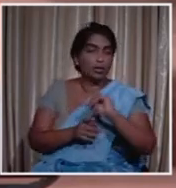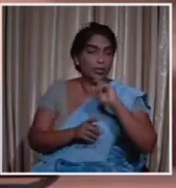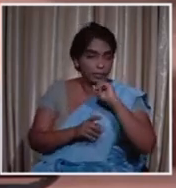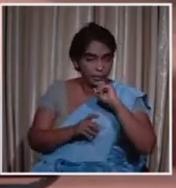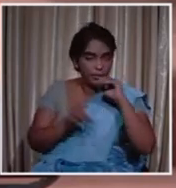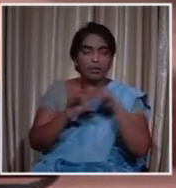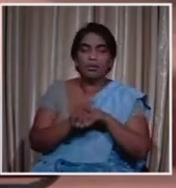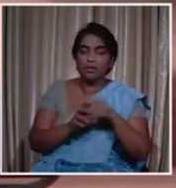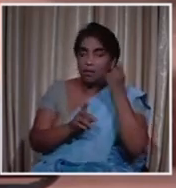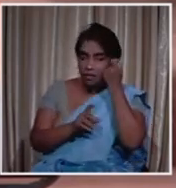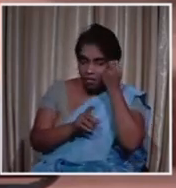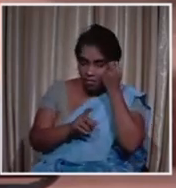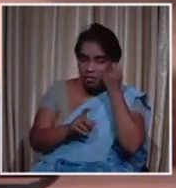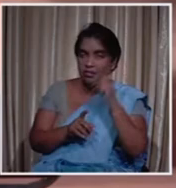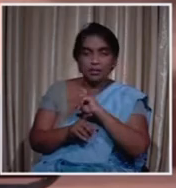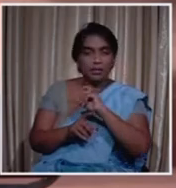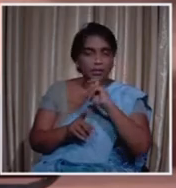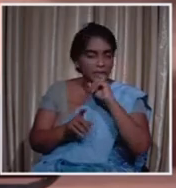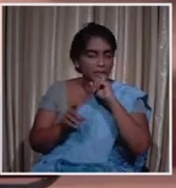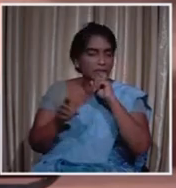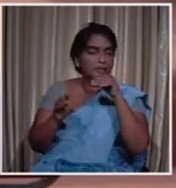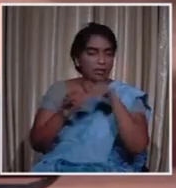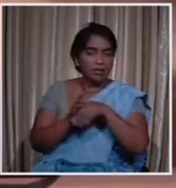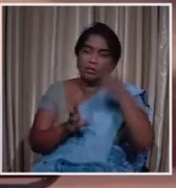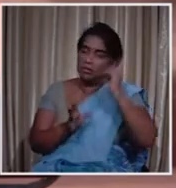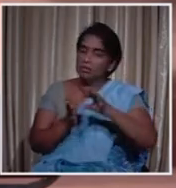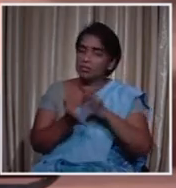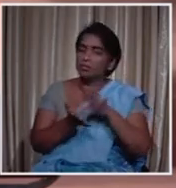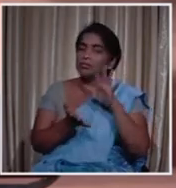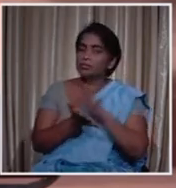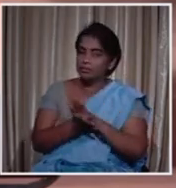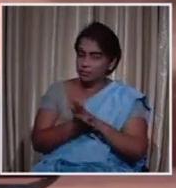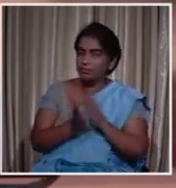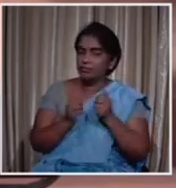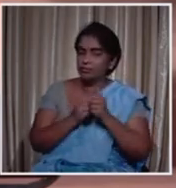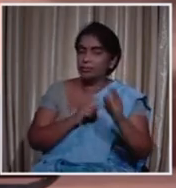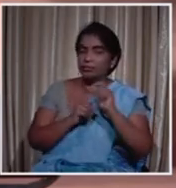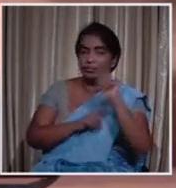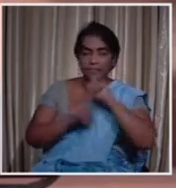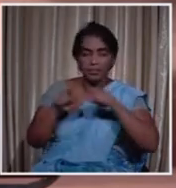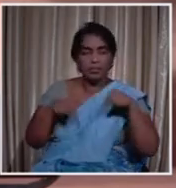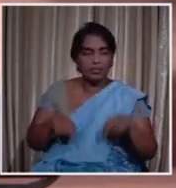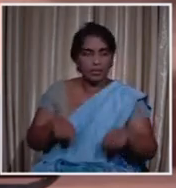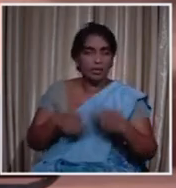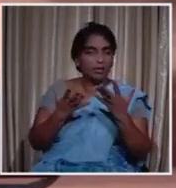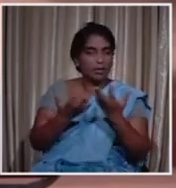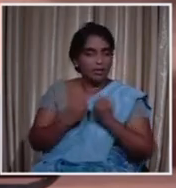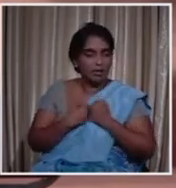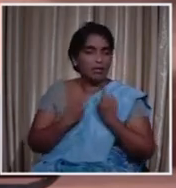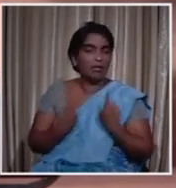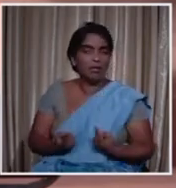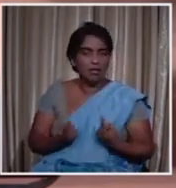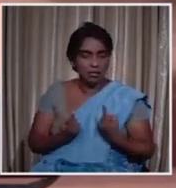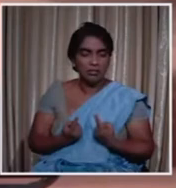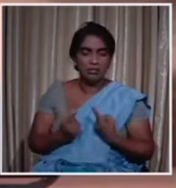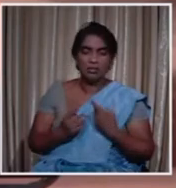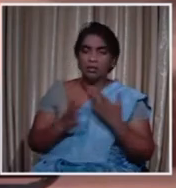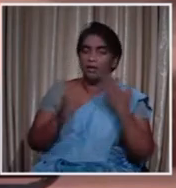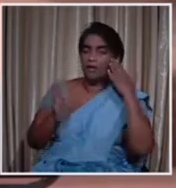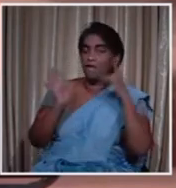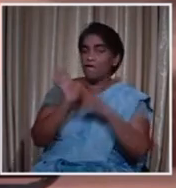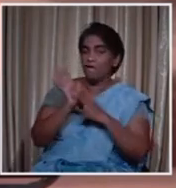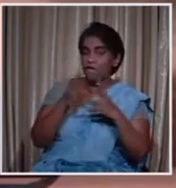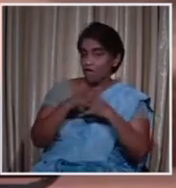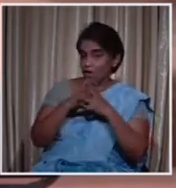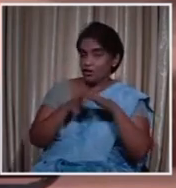கருத்துக்களையாவது ஏற்றுக்கொள்ள இந்த சபை கட்டளையிட வேண்டும் என்பதைத்தான் இந்த இடத்திலே நான் வலியுறுத்தி, நீதிக்காக விஸ்வமடுவினுடைய நடந்த